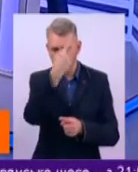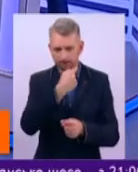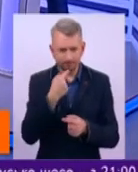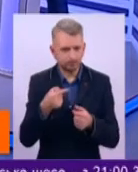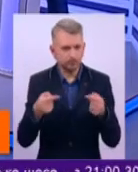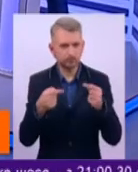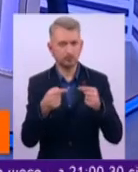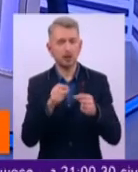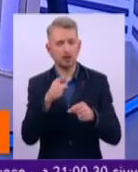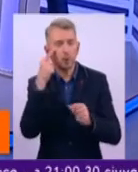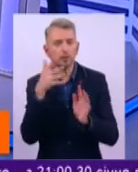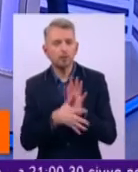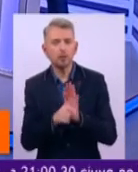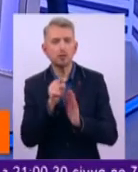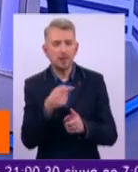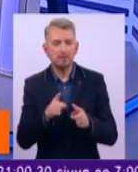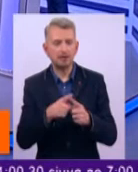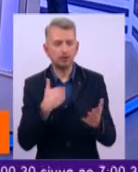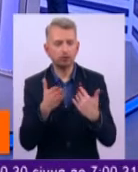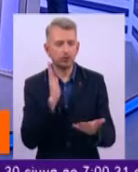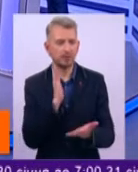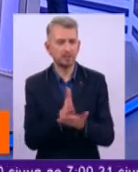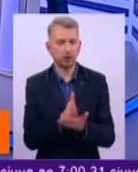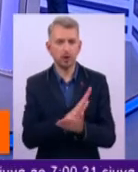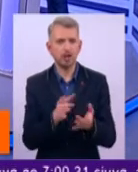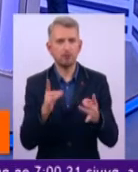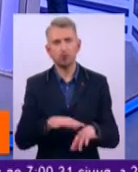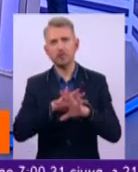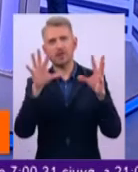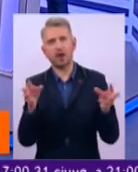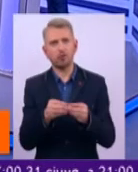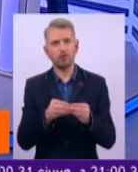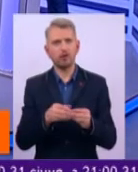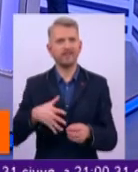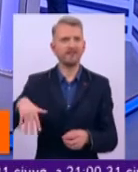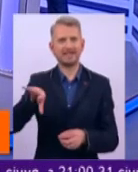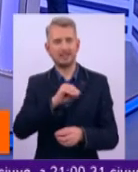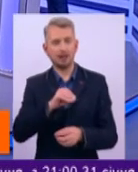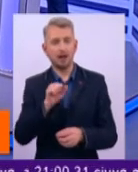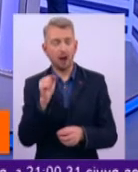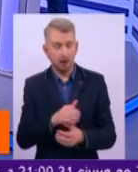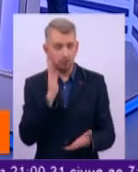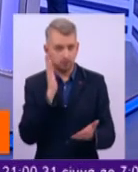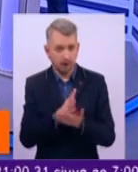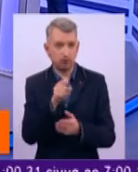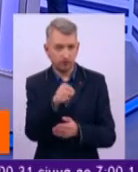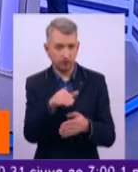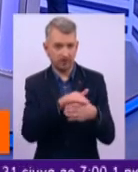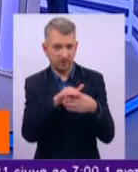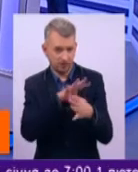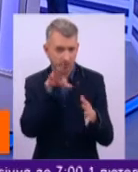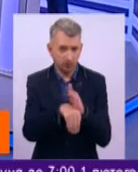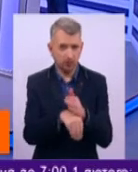І ти розумієш, що тебе це стосується безпосередньо, не просто загалом, знаєте, усіх, а безпосередньо тебе,